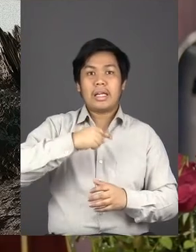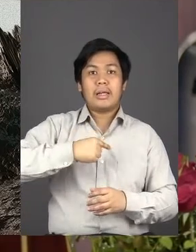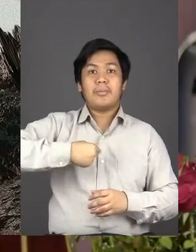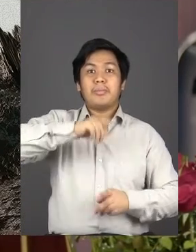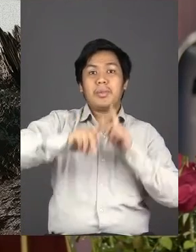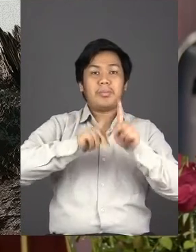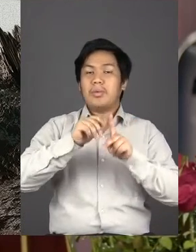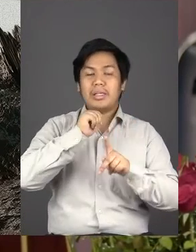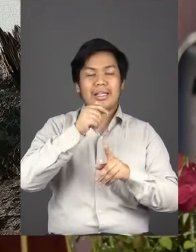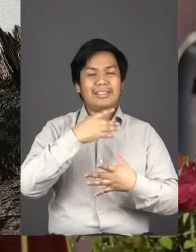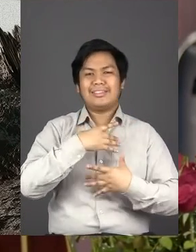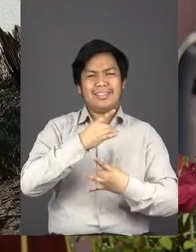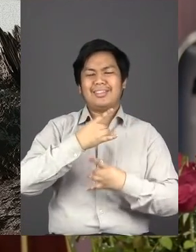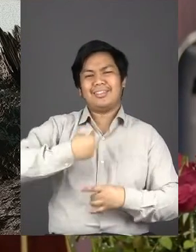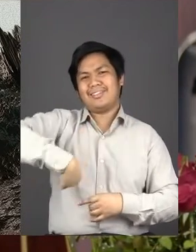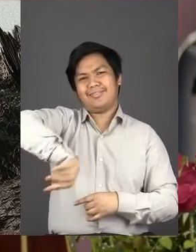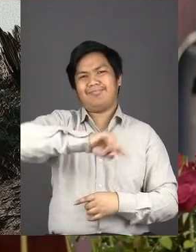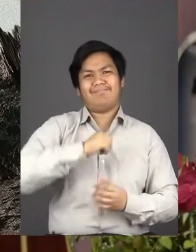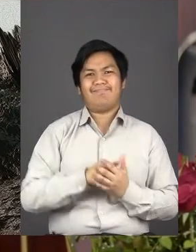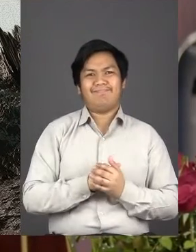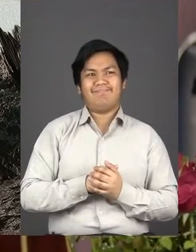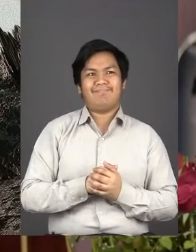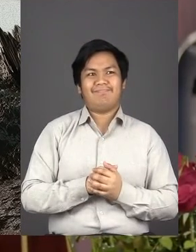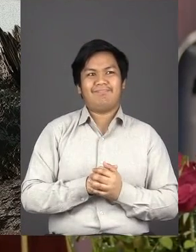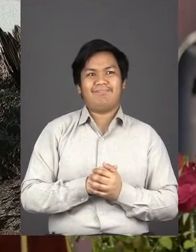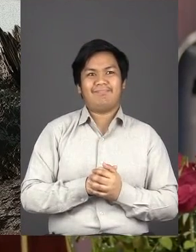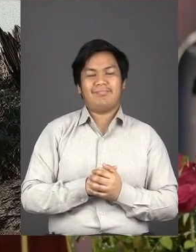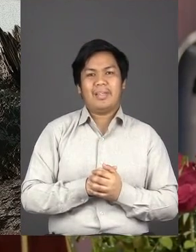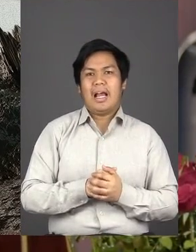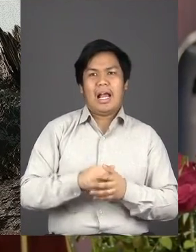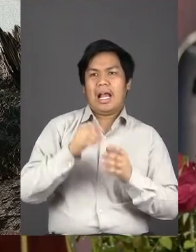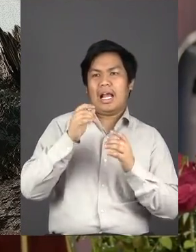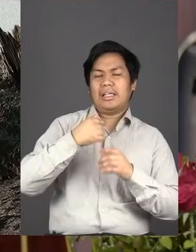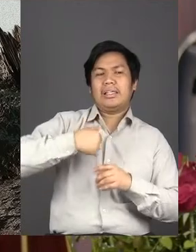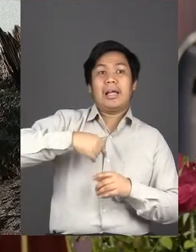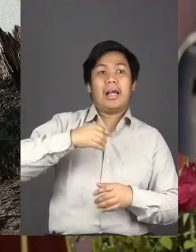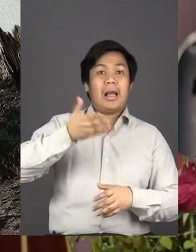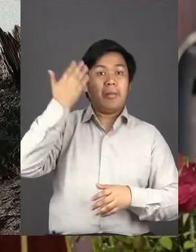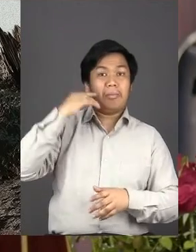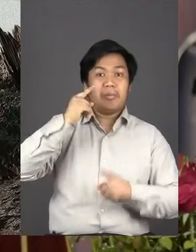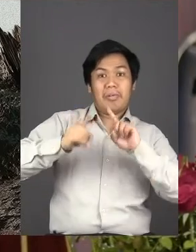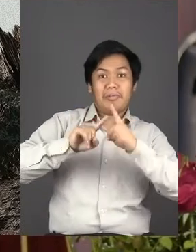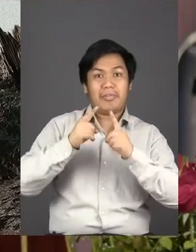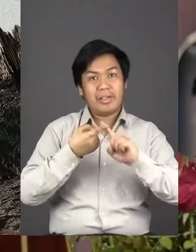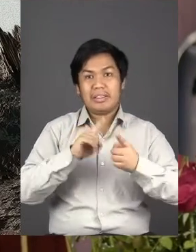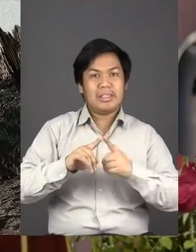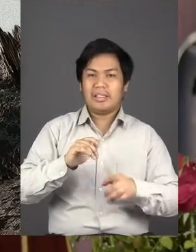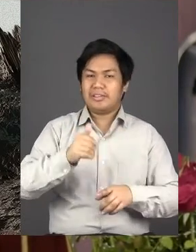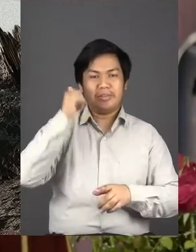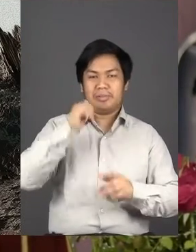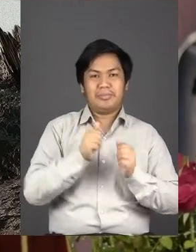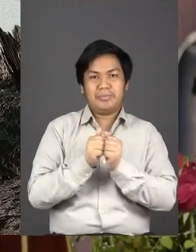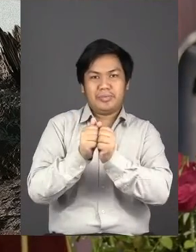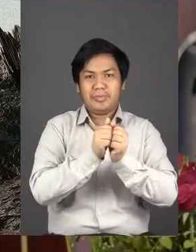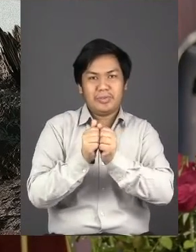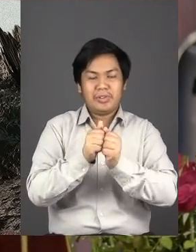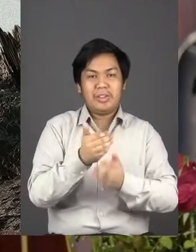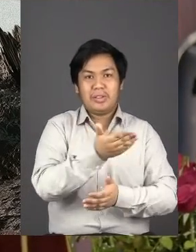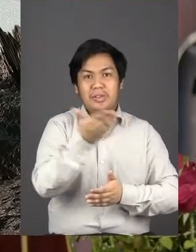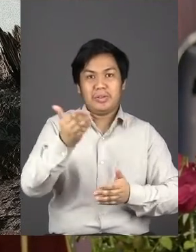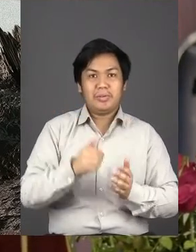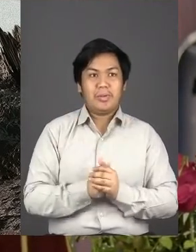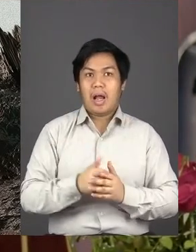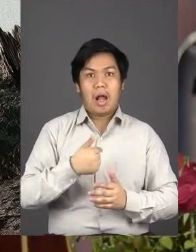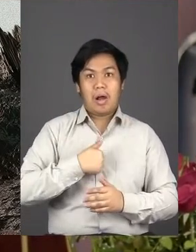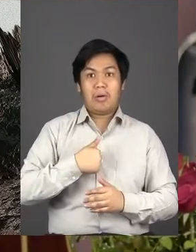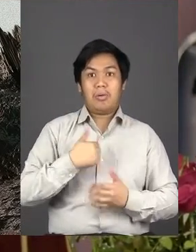eh. Kaya ayaw kayong makibarkada nung iba niyong dating kabarkada. Hindi na kayo sinasama. Ako po,